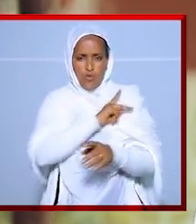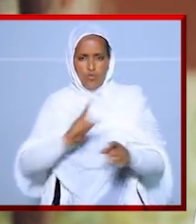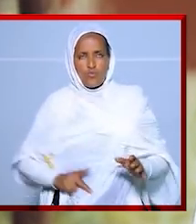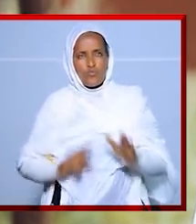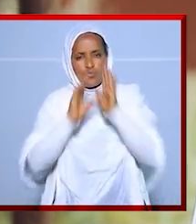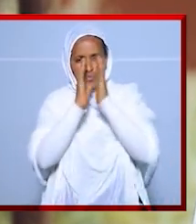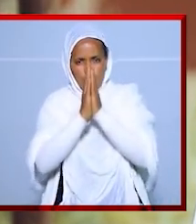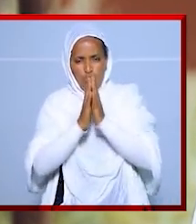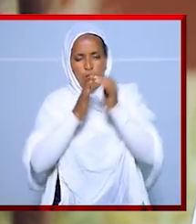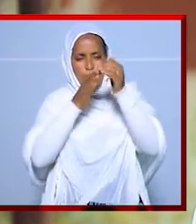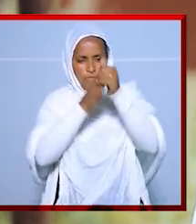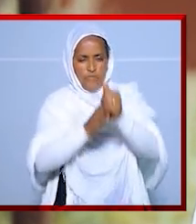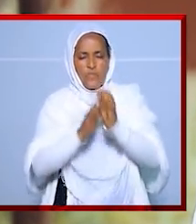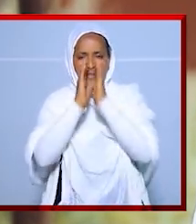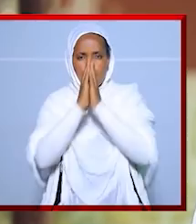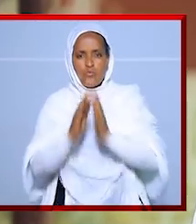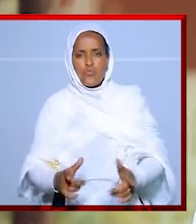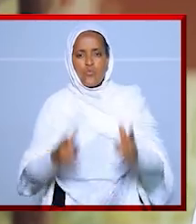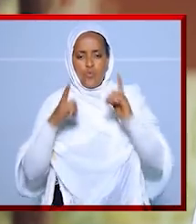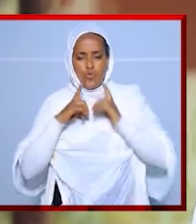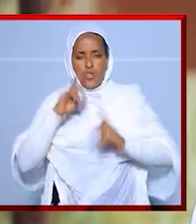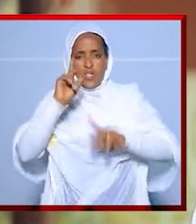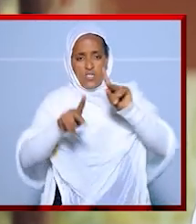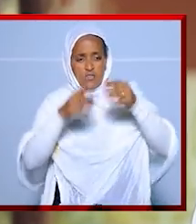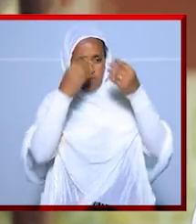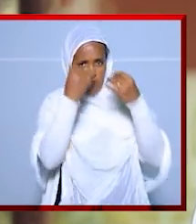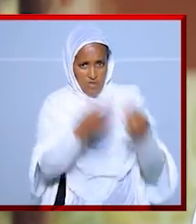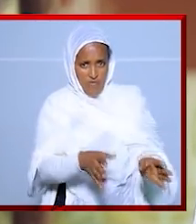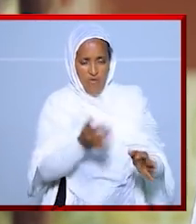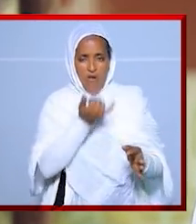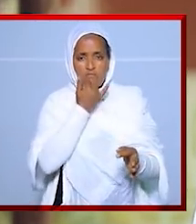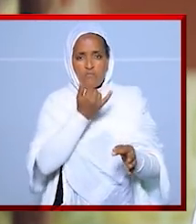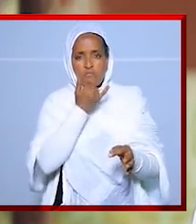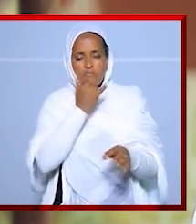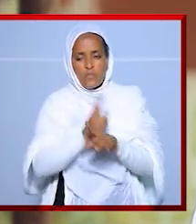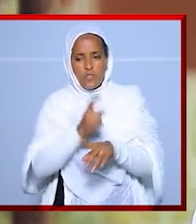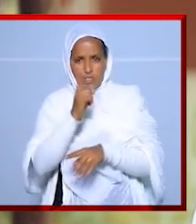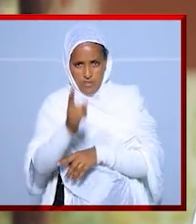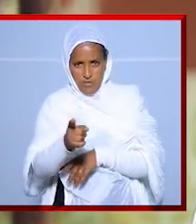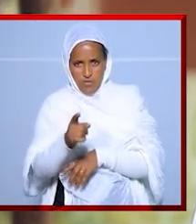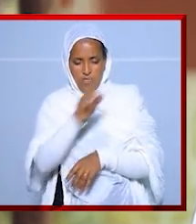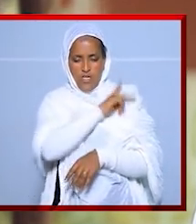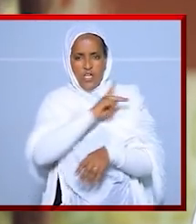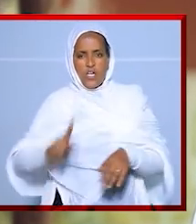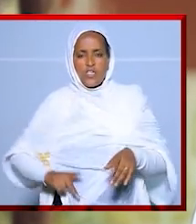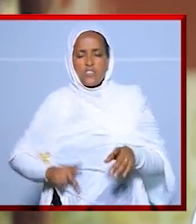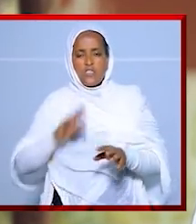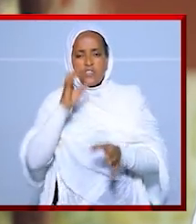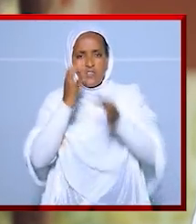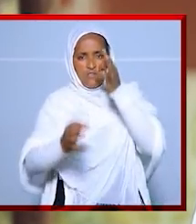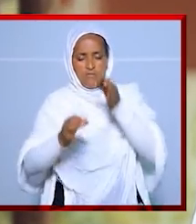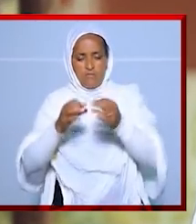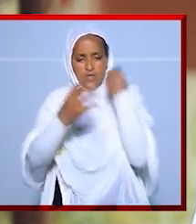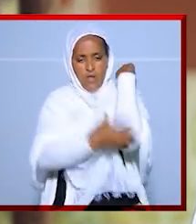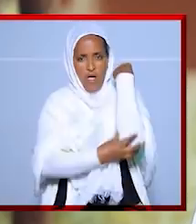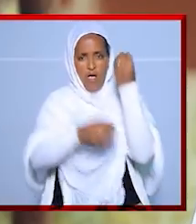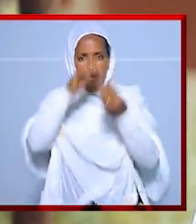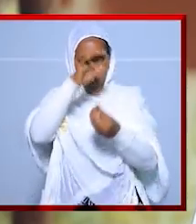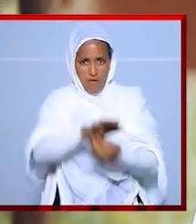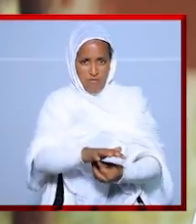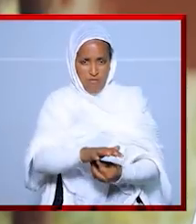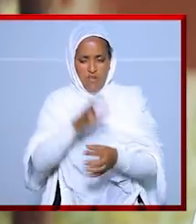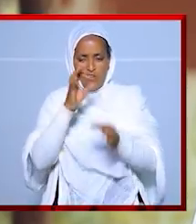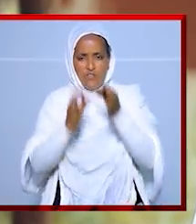ለነገስታት ስትጸልይ ነው አለ፣ ለመሪዎች ስትጸልይ ነው አለ። ህዝብ ሲያጠፋ ህዝብን በመገሰጽ ነገስታት ድሃ